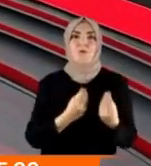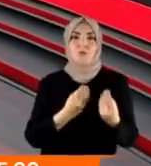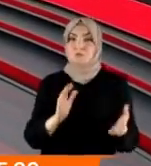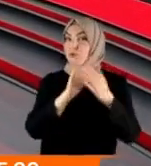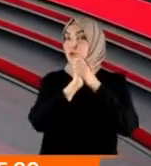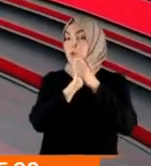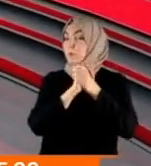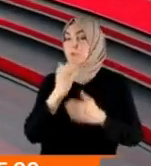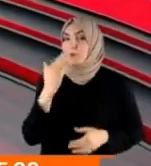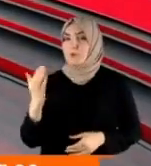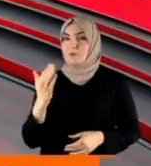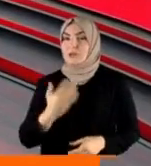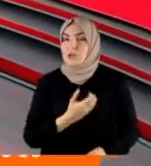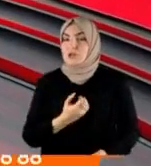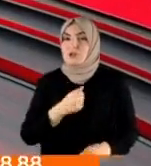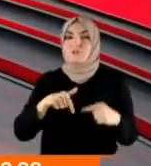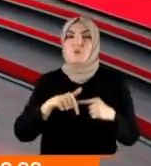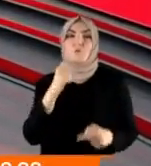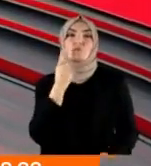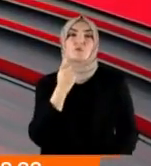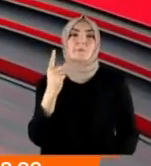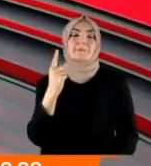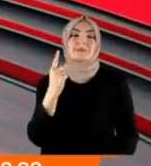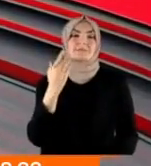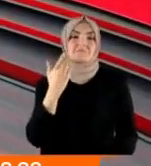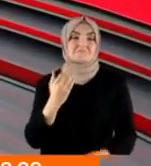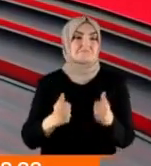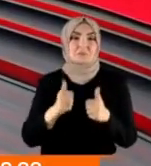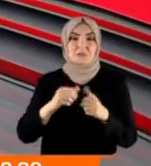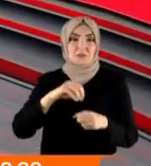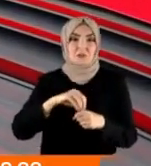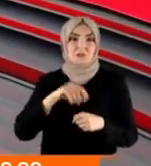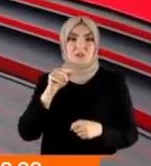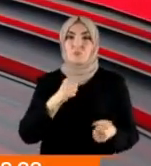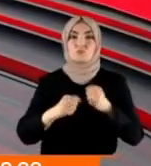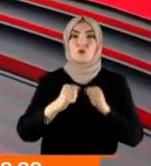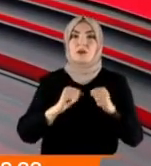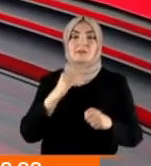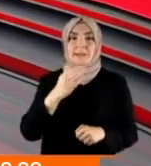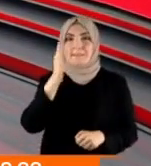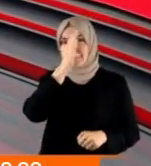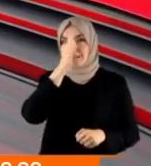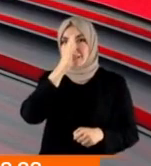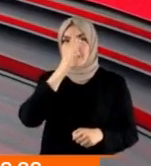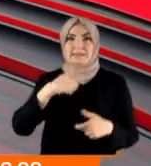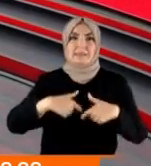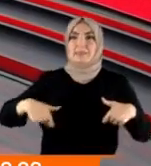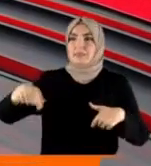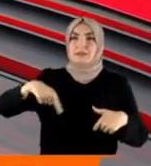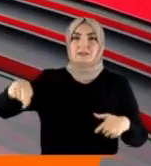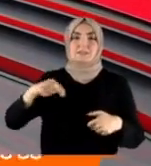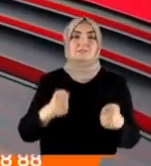Nefes kesen Formula 1 Grand Prix'sinde mücadeleyi Mercedes takımının pilotu Lewis Hamilton kazandı. Formula 1